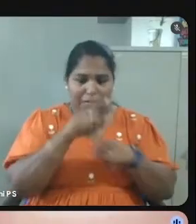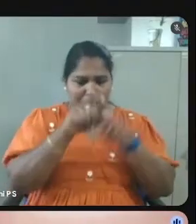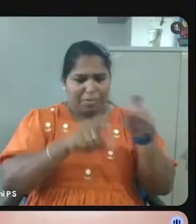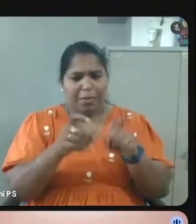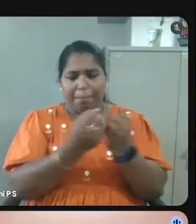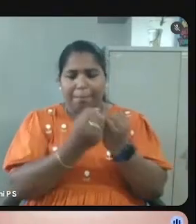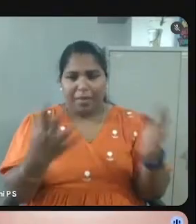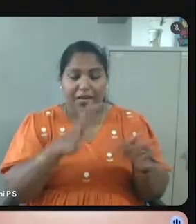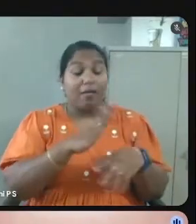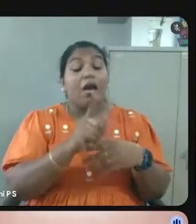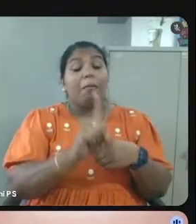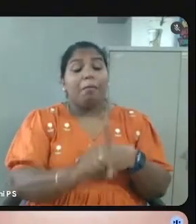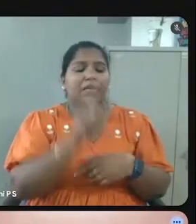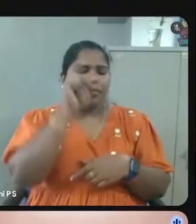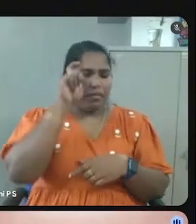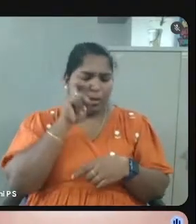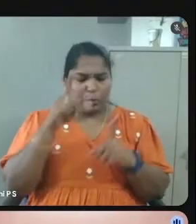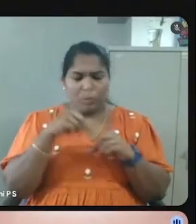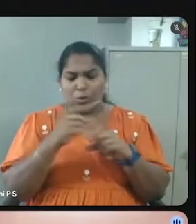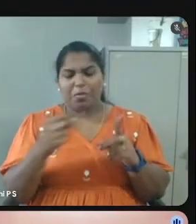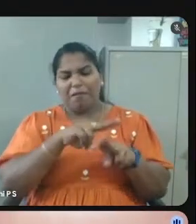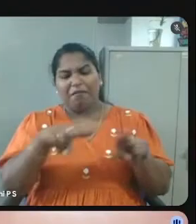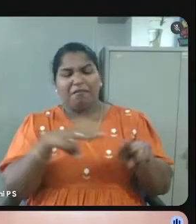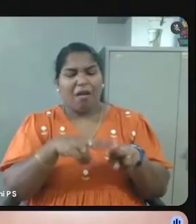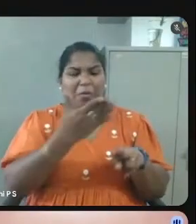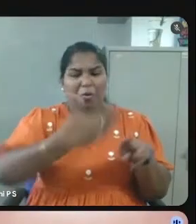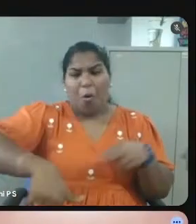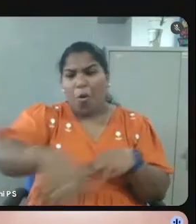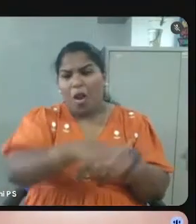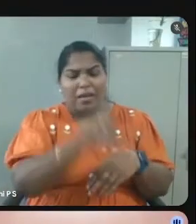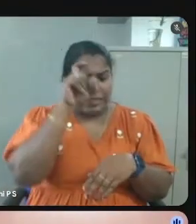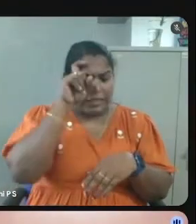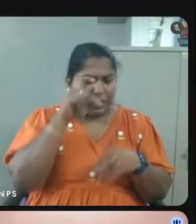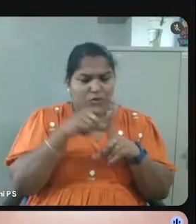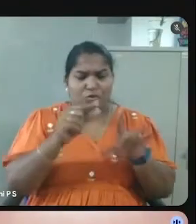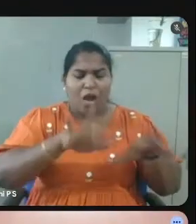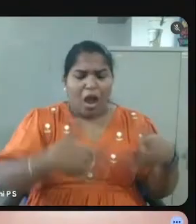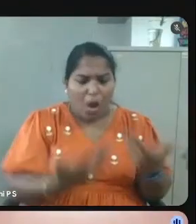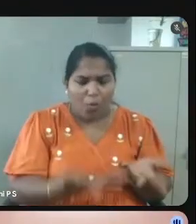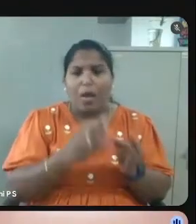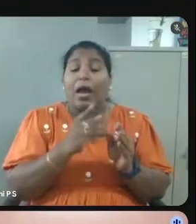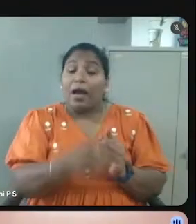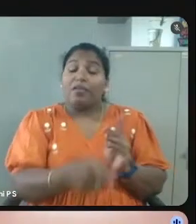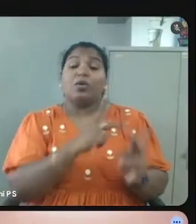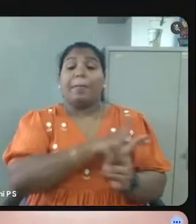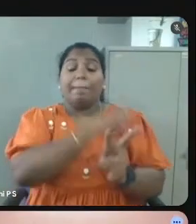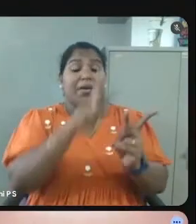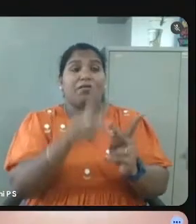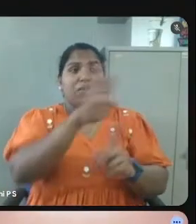സെക്ഷുവൽ ആക്ടിവിറ്റി ചെയ്യാനുള്ള ഒരു നല്ലൊരു എൻവയറമെന്റ് ഇല്ലായിരിക്കും. അവർക്ക് നല്ല ഒരു പെർഫെക്റ്റ് ആയിട്ടുള്ള എൻവയറമെന്റ്